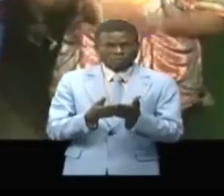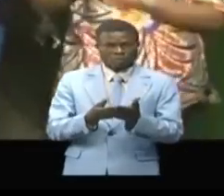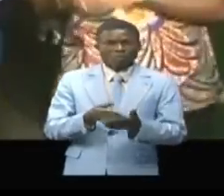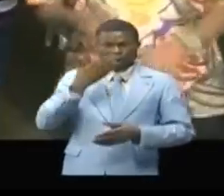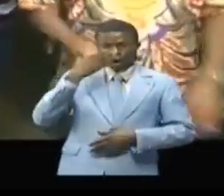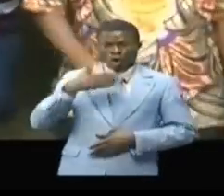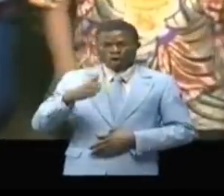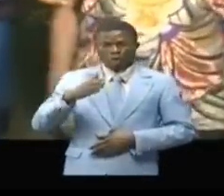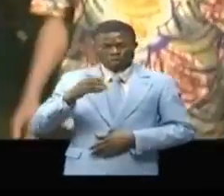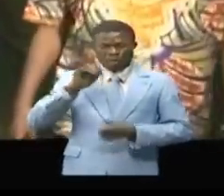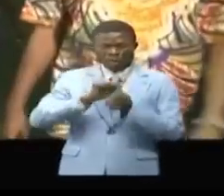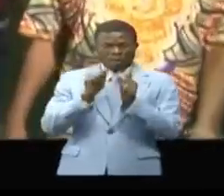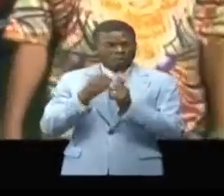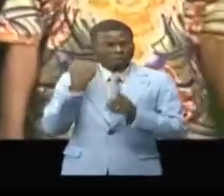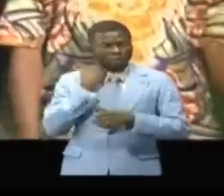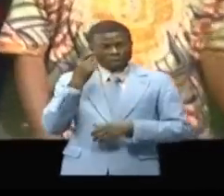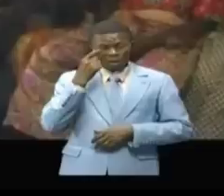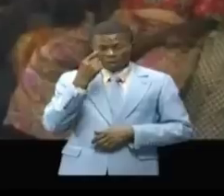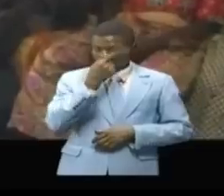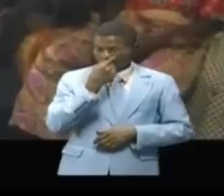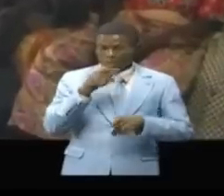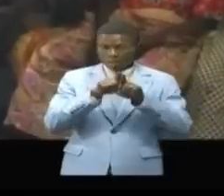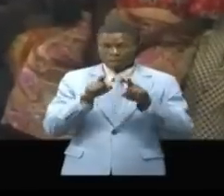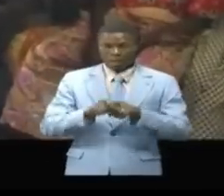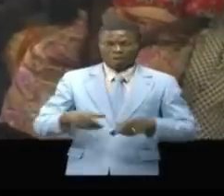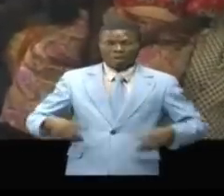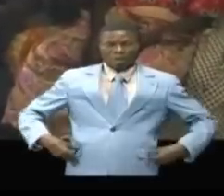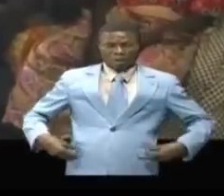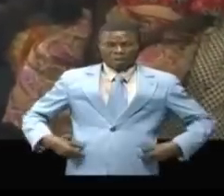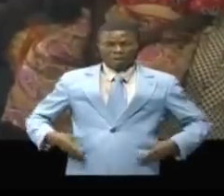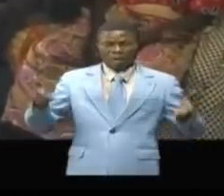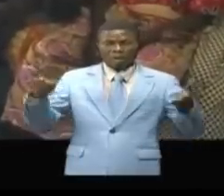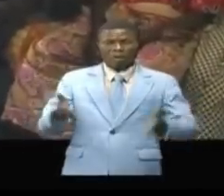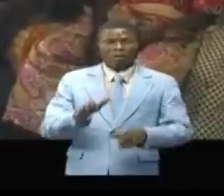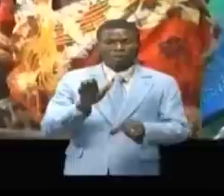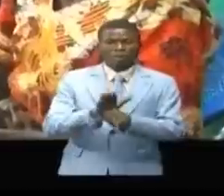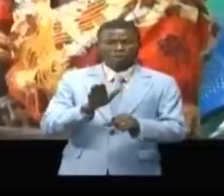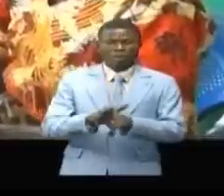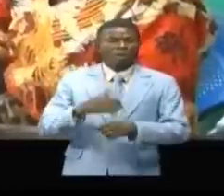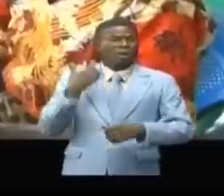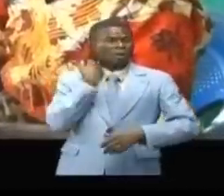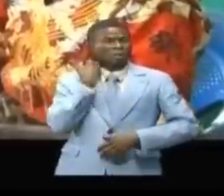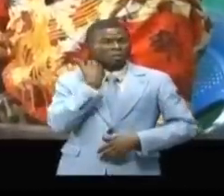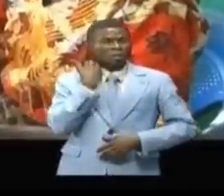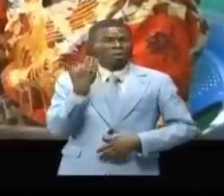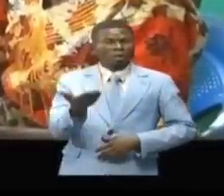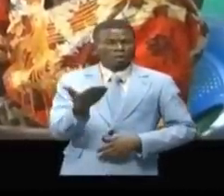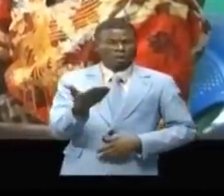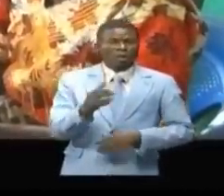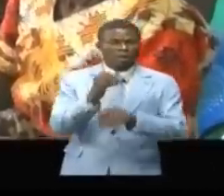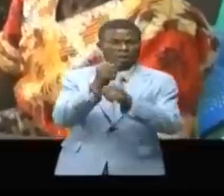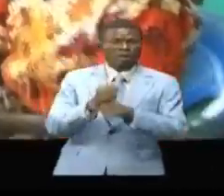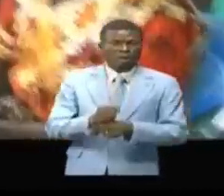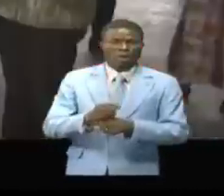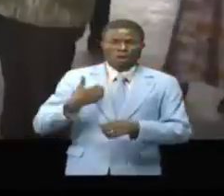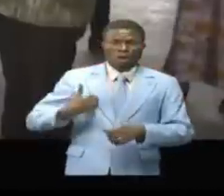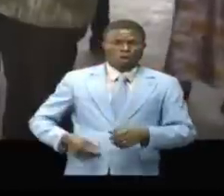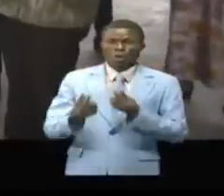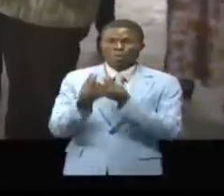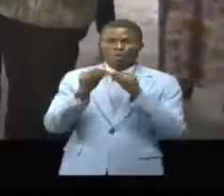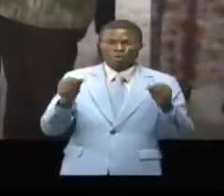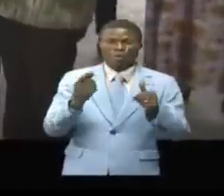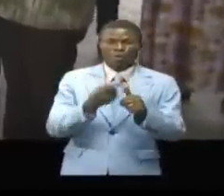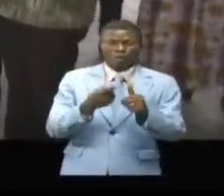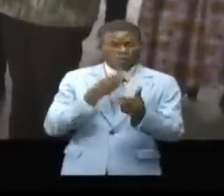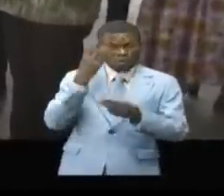L'ophtalmologie et tant d'autres pathologies comme la prostatite. La présence nombreuse des patients venus pour bénéficier de ces soins gratuits, mais surtout